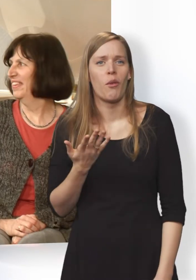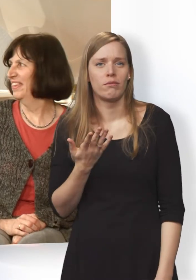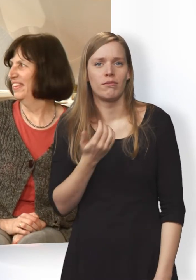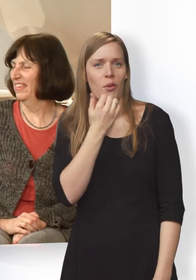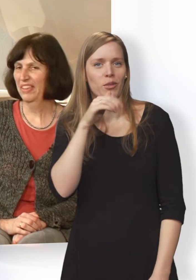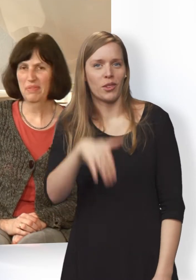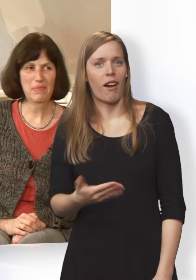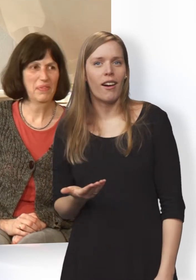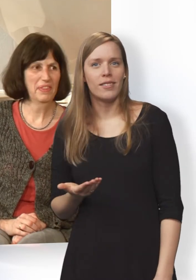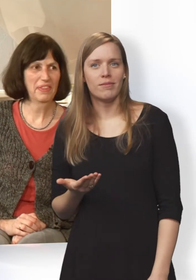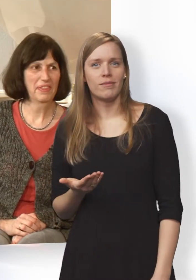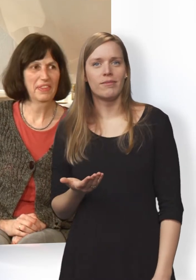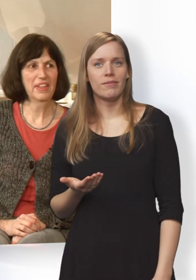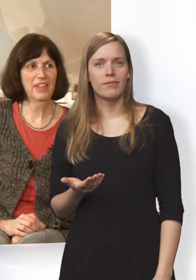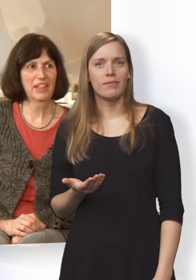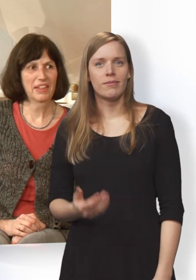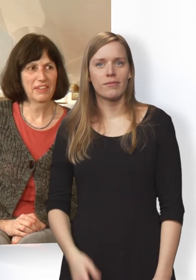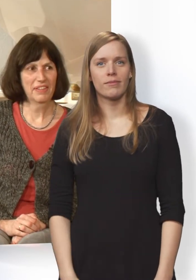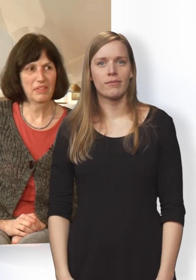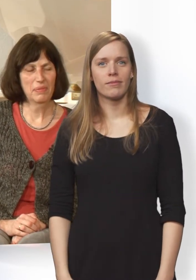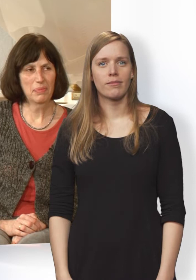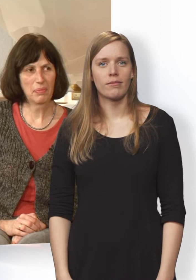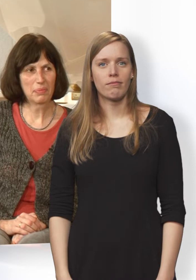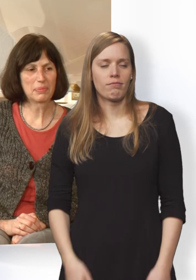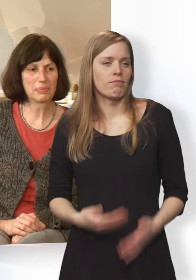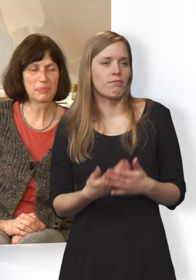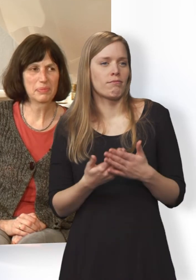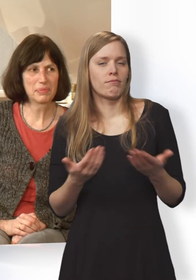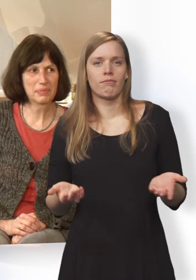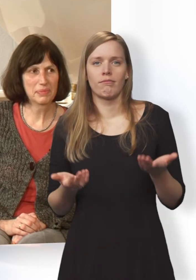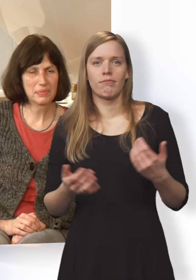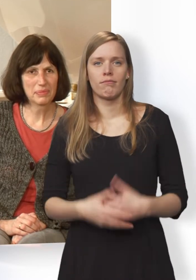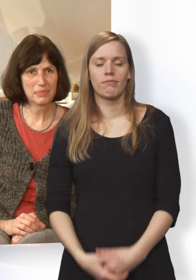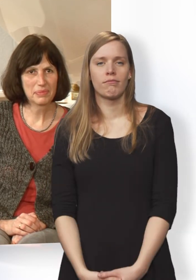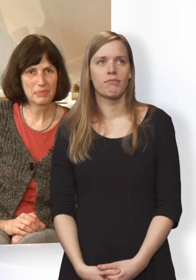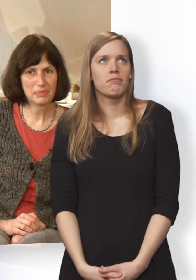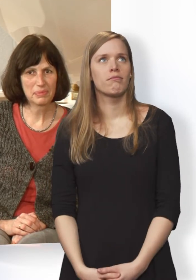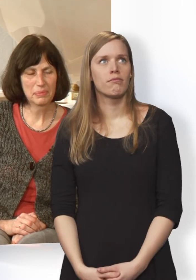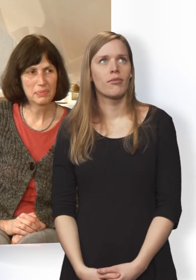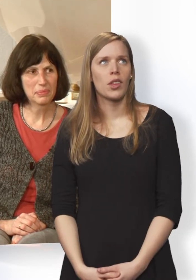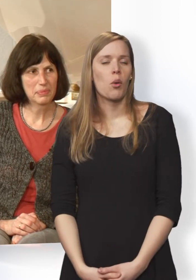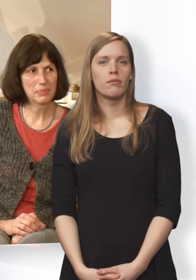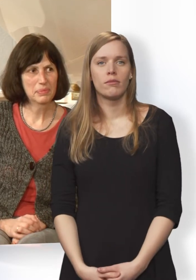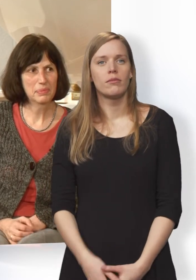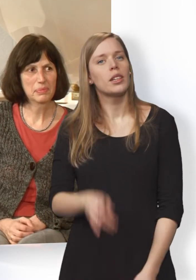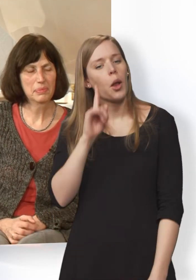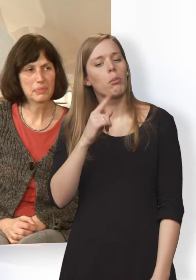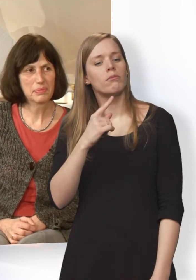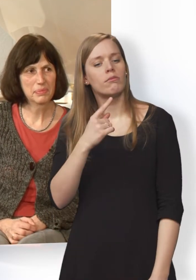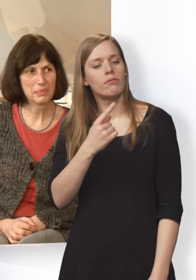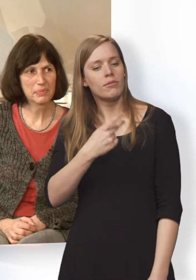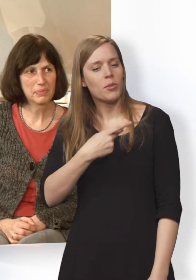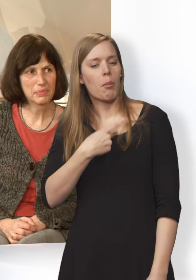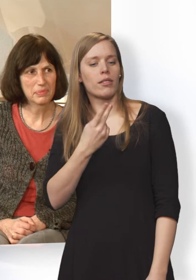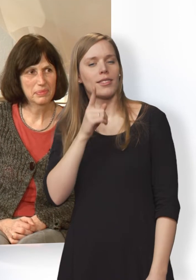wir und deshalb denke ich wir sind jeden tag fröhlichen